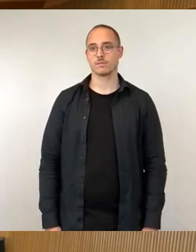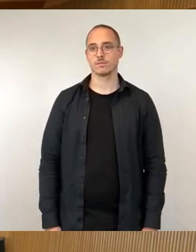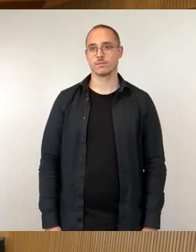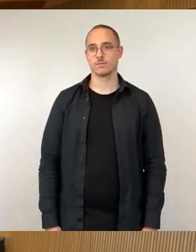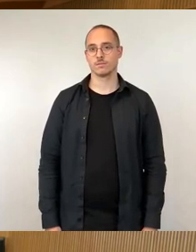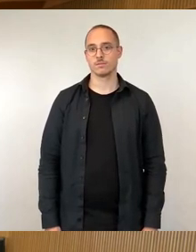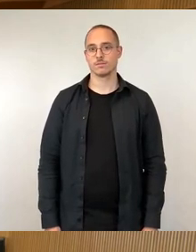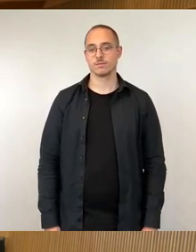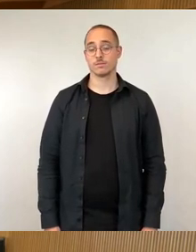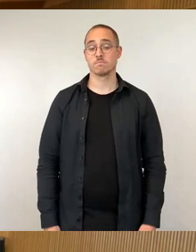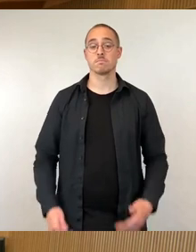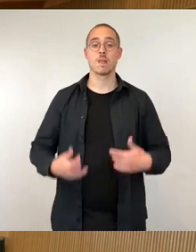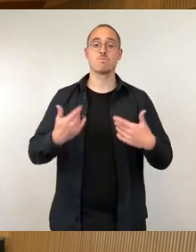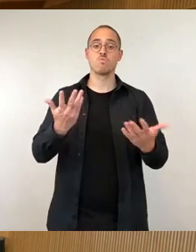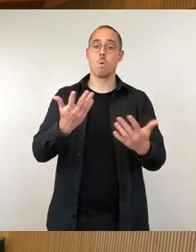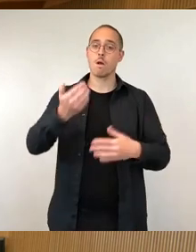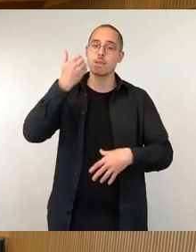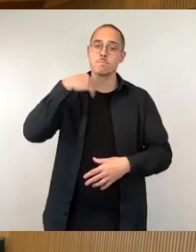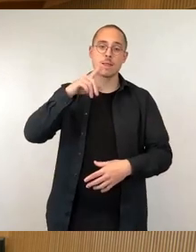So, meine Damen und Herren,